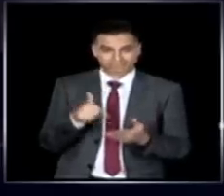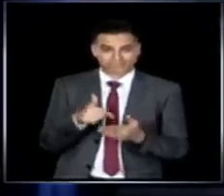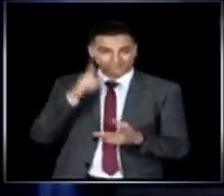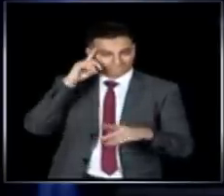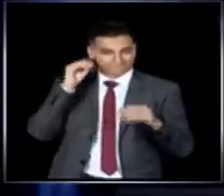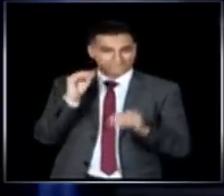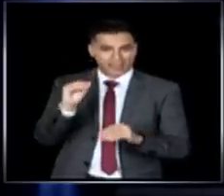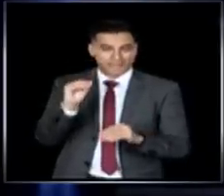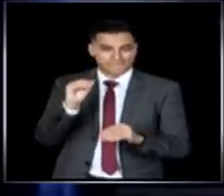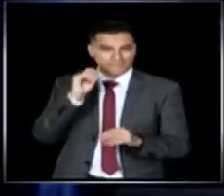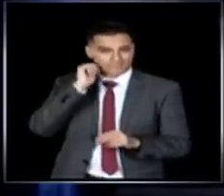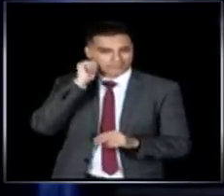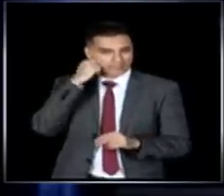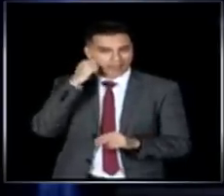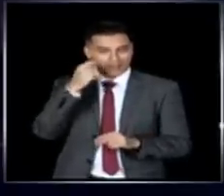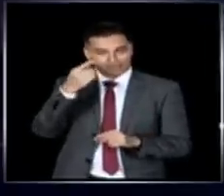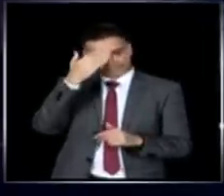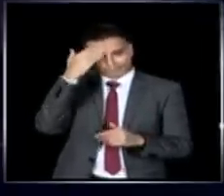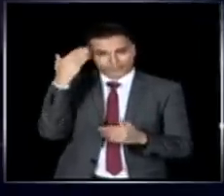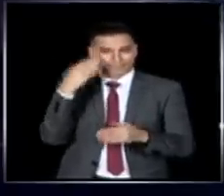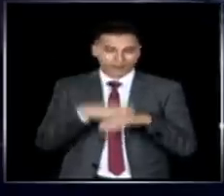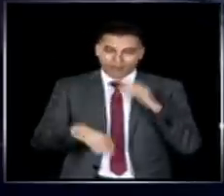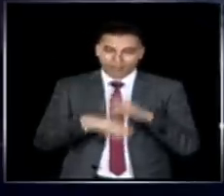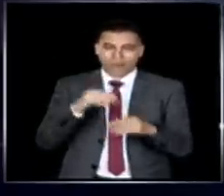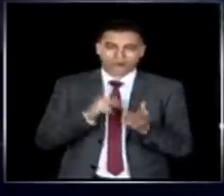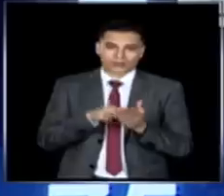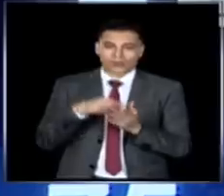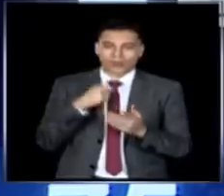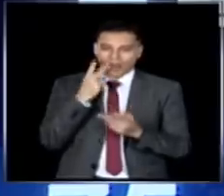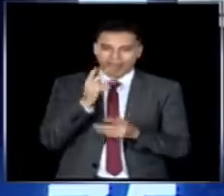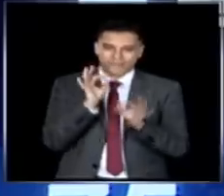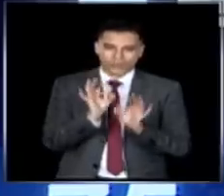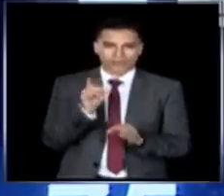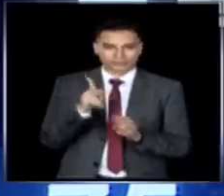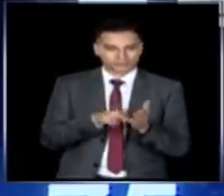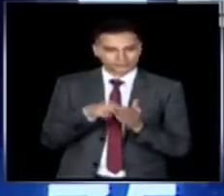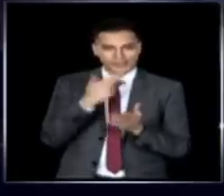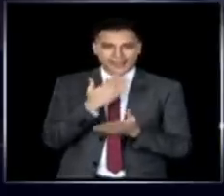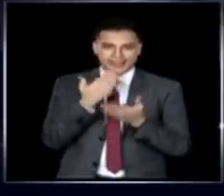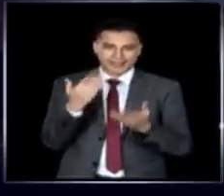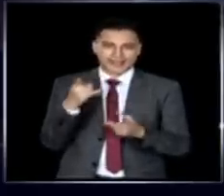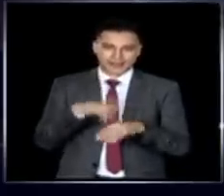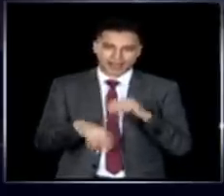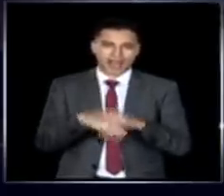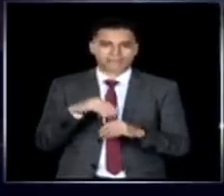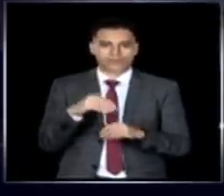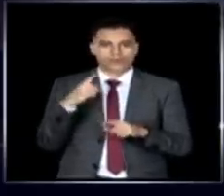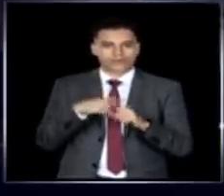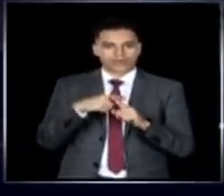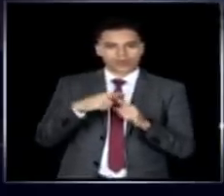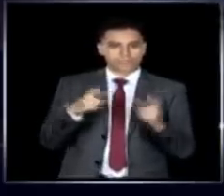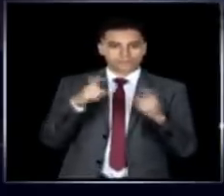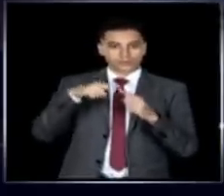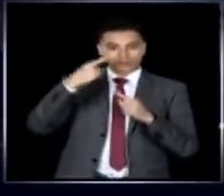كان قاسي، ولكن أنا متأكد أن أنتوا هترجعوا ترتبوا أوراقكم، وماتش أسيوط